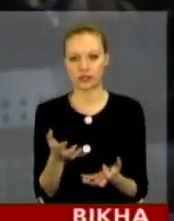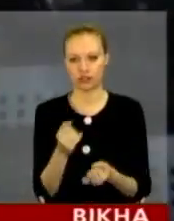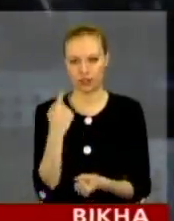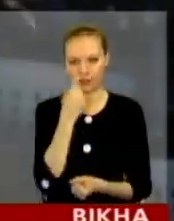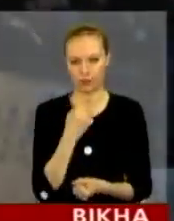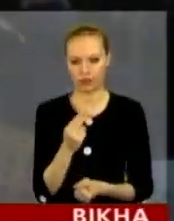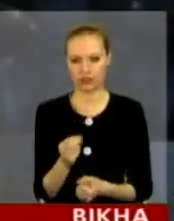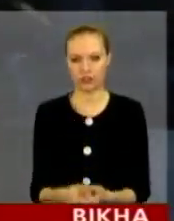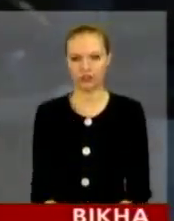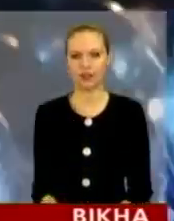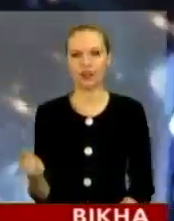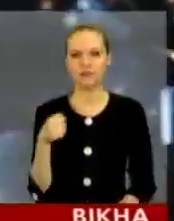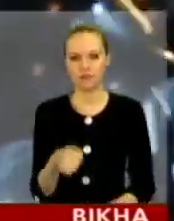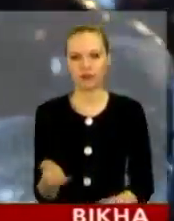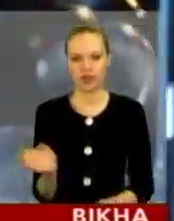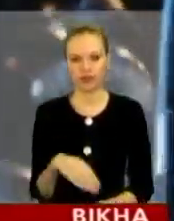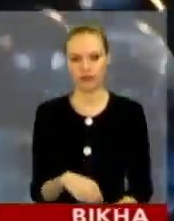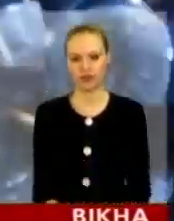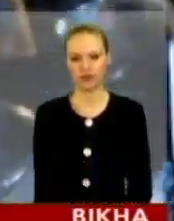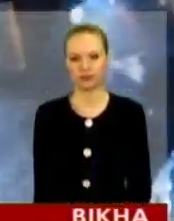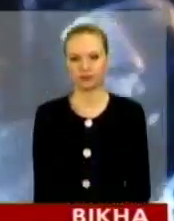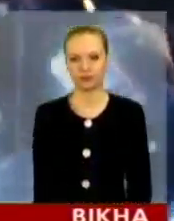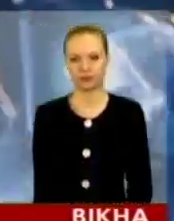обличчя. Бій, давай!